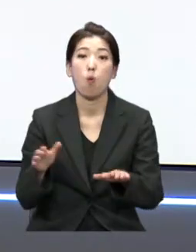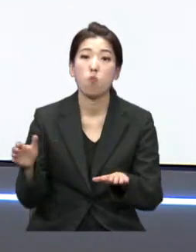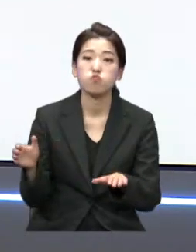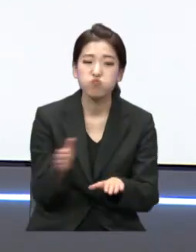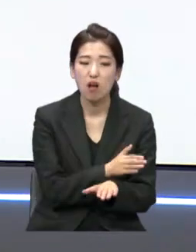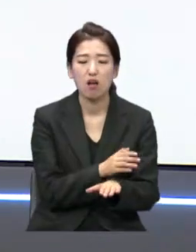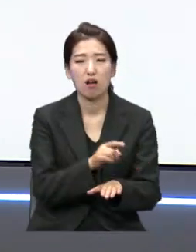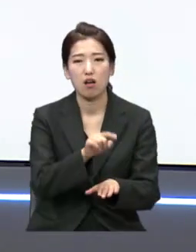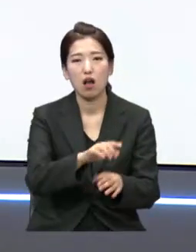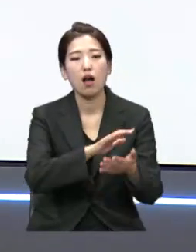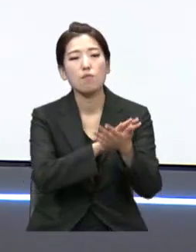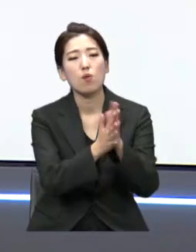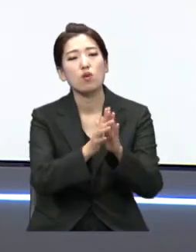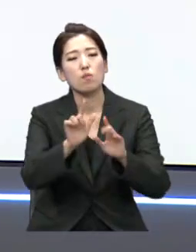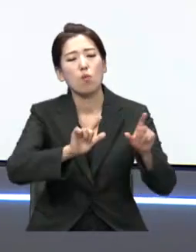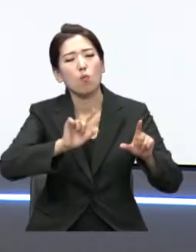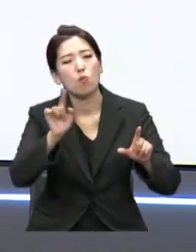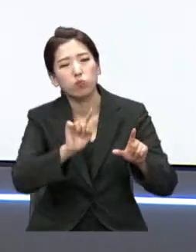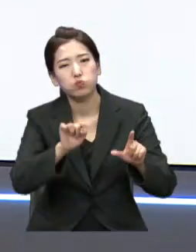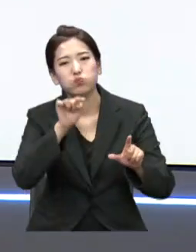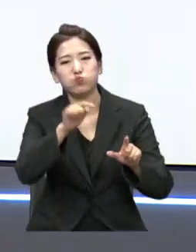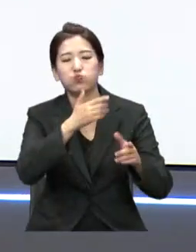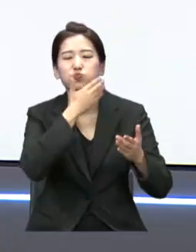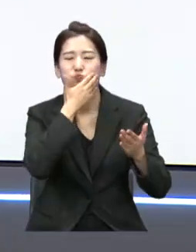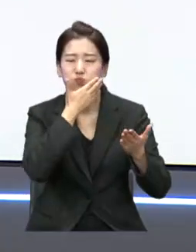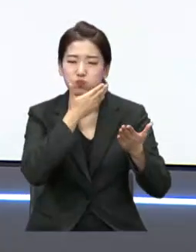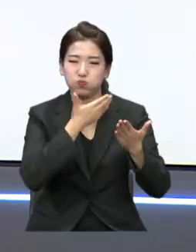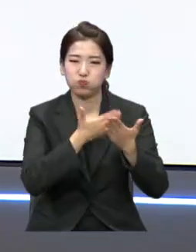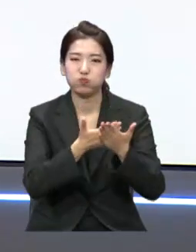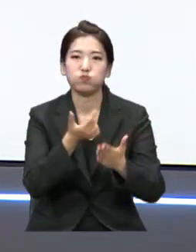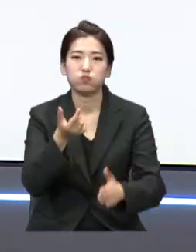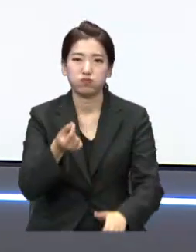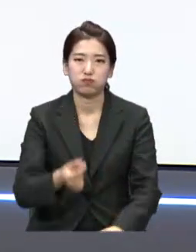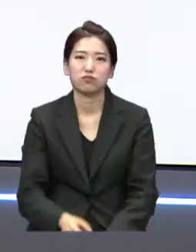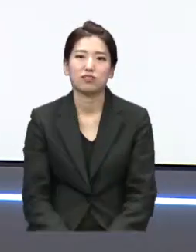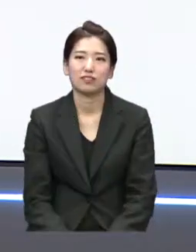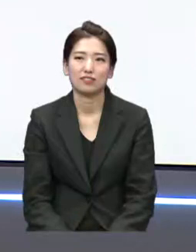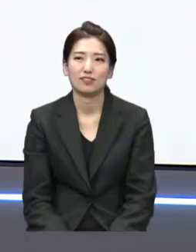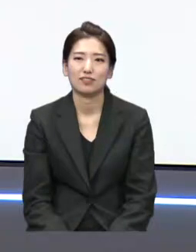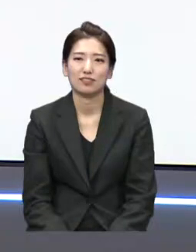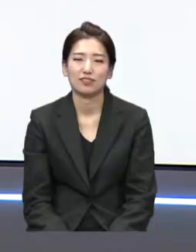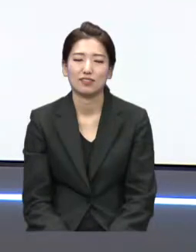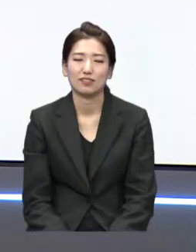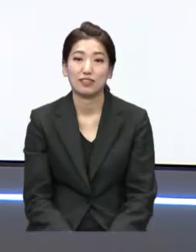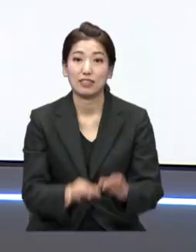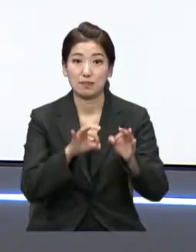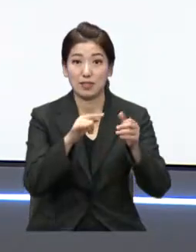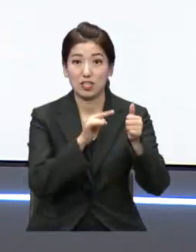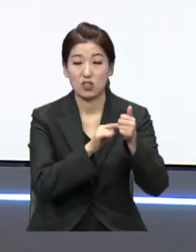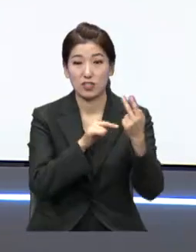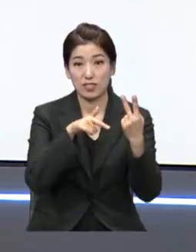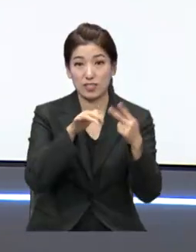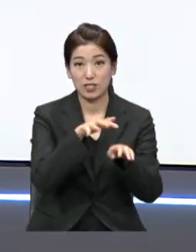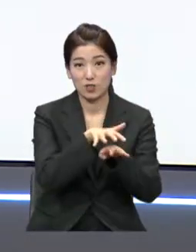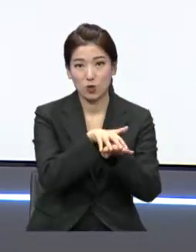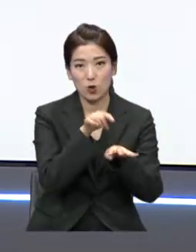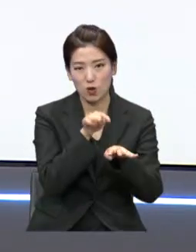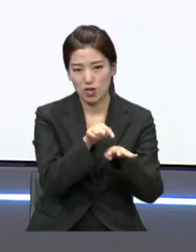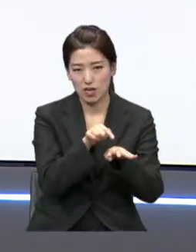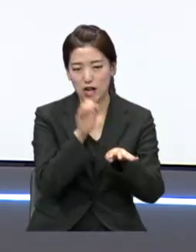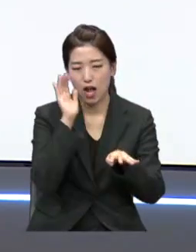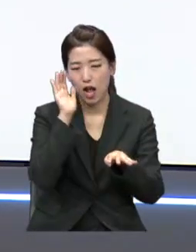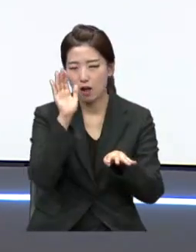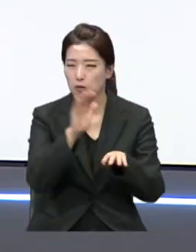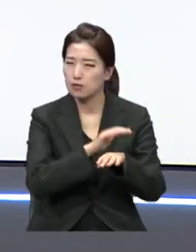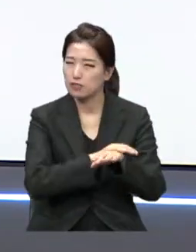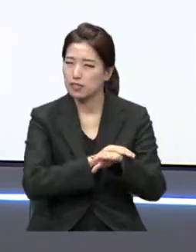변화할 것인가가 더 중요한 포인트가 되지 않을까는 좀 생각을 합니다 일단 김기 체제이기 이기가 얼마나